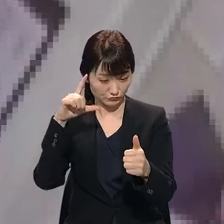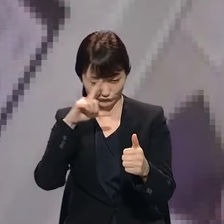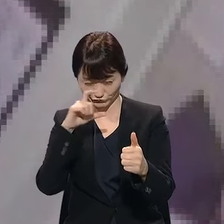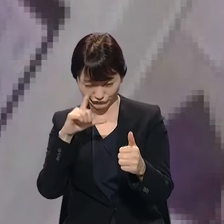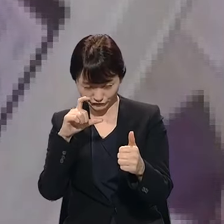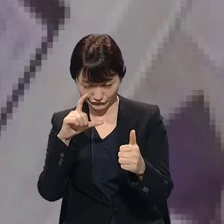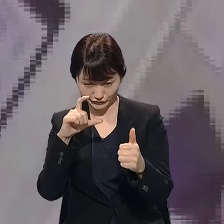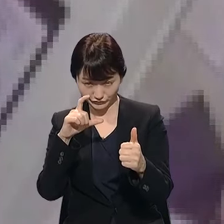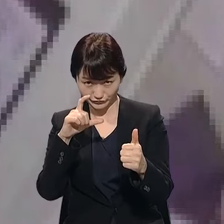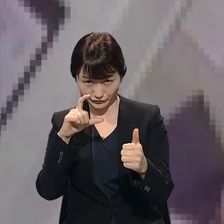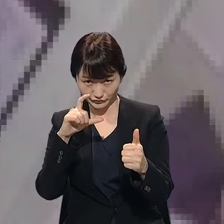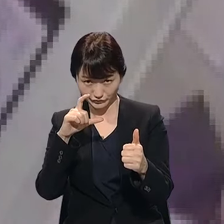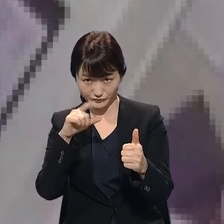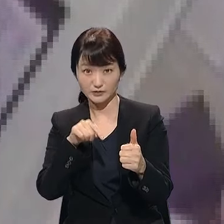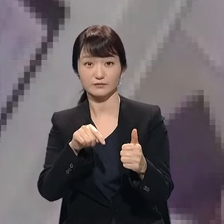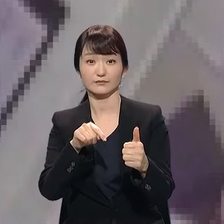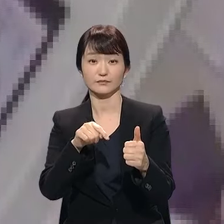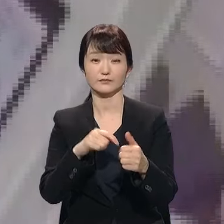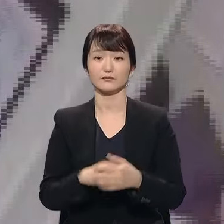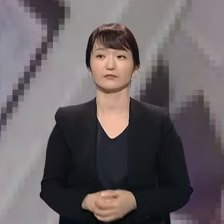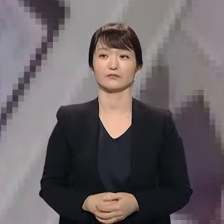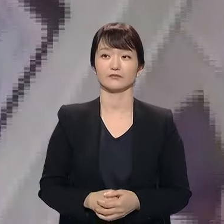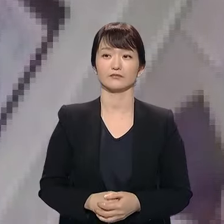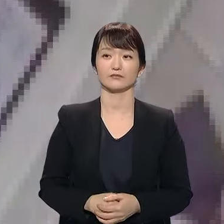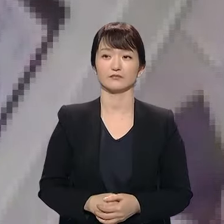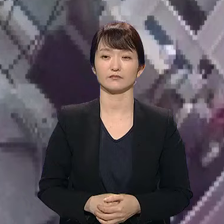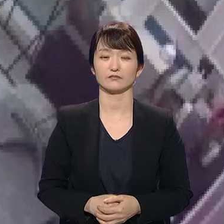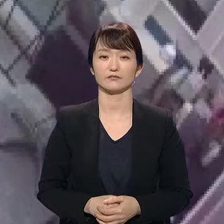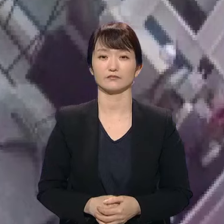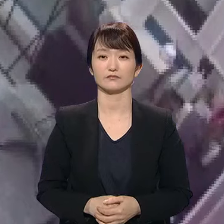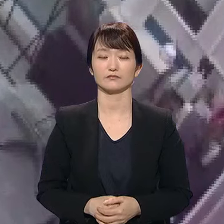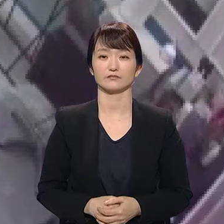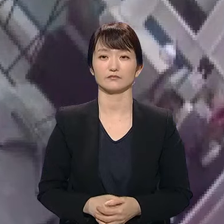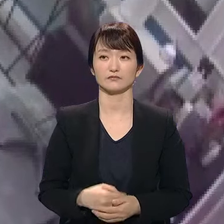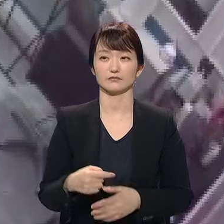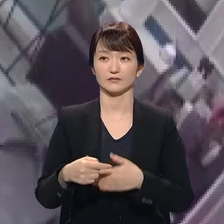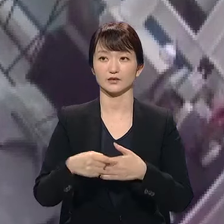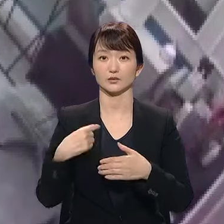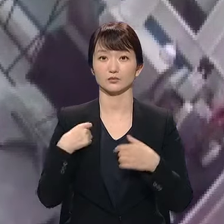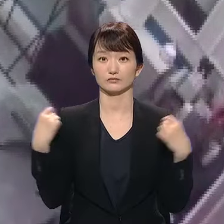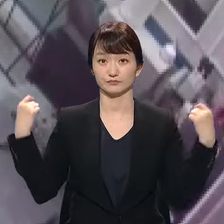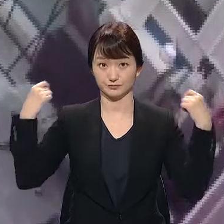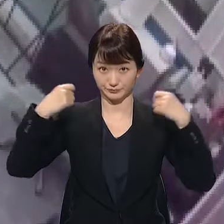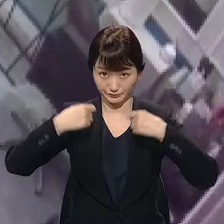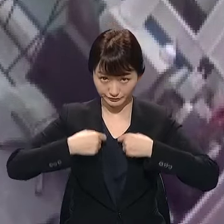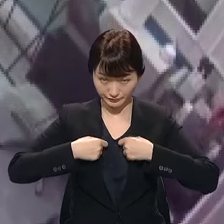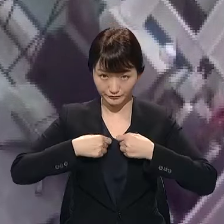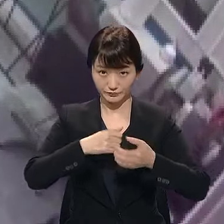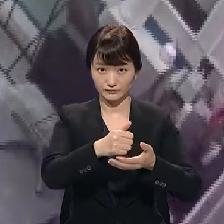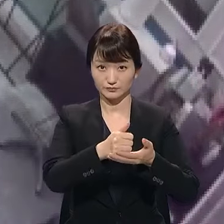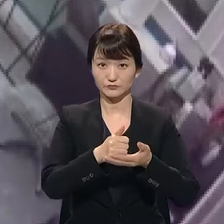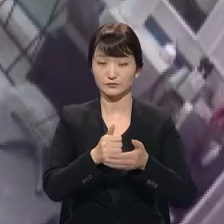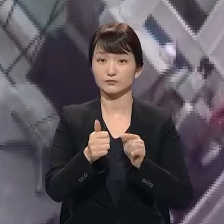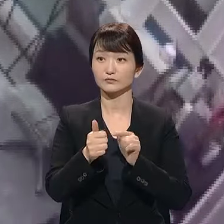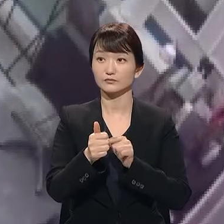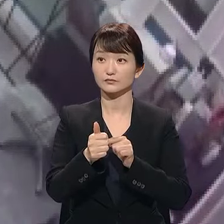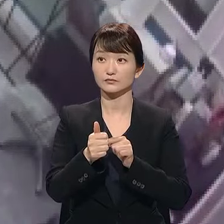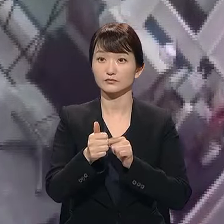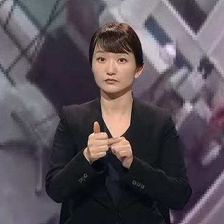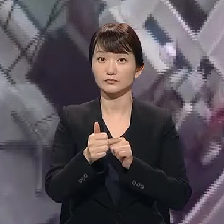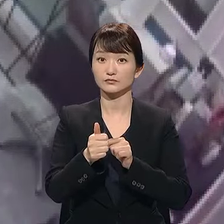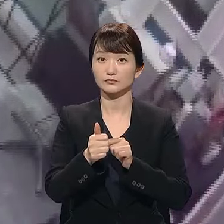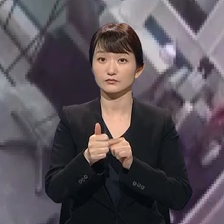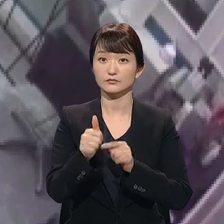저 치술 후에 사진을 찍습니다 완성된 머리 사진 자 그러고 나서 외투를 꺼내 나가려는 저 손님